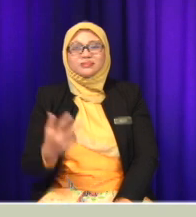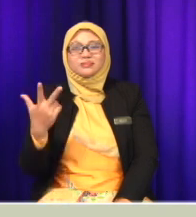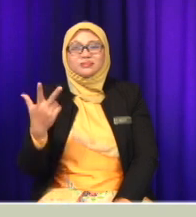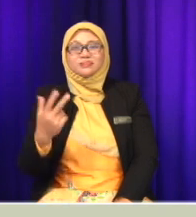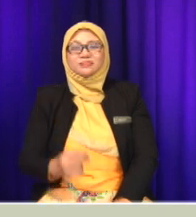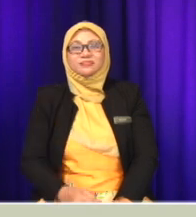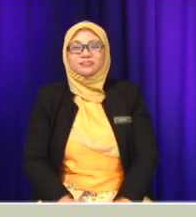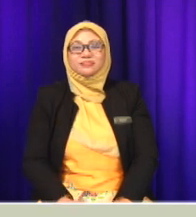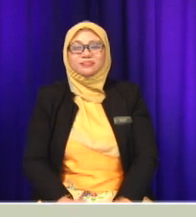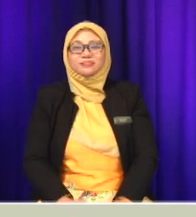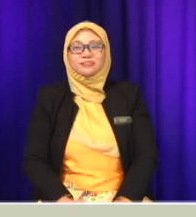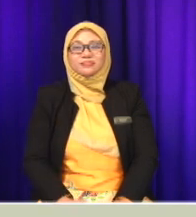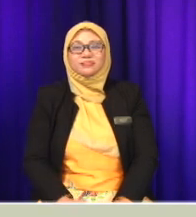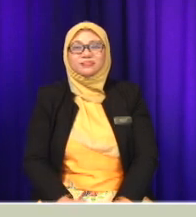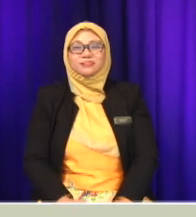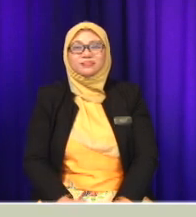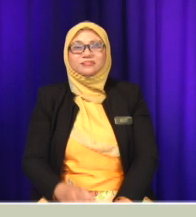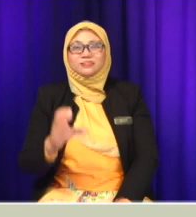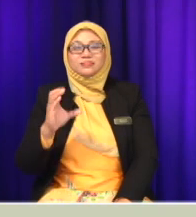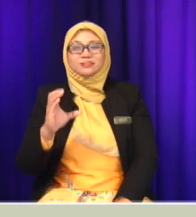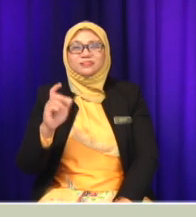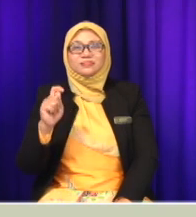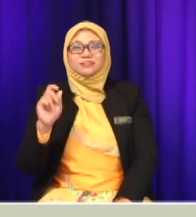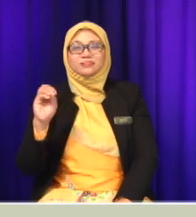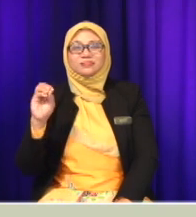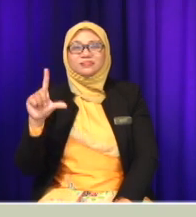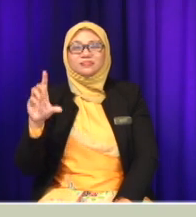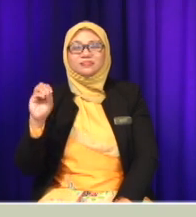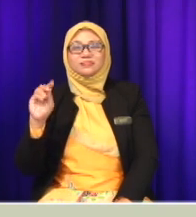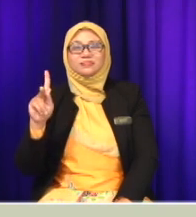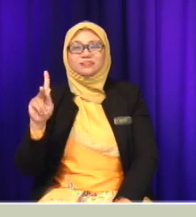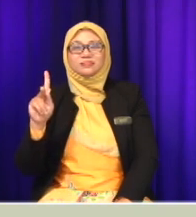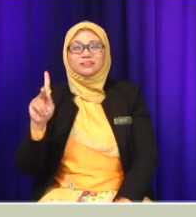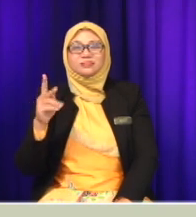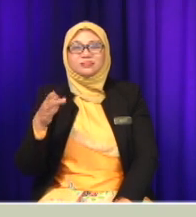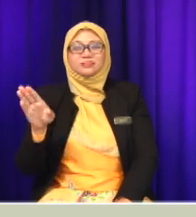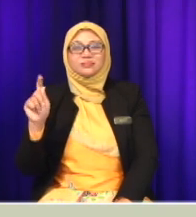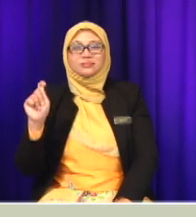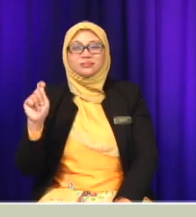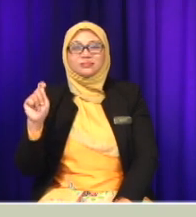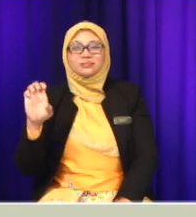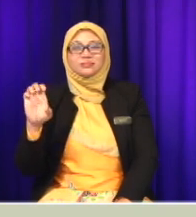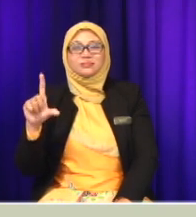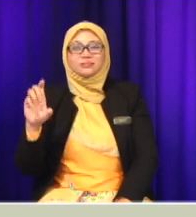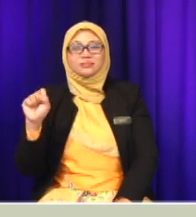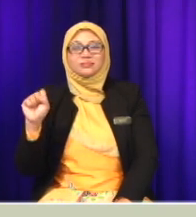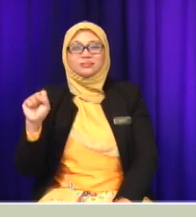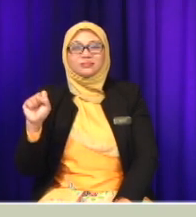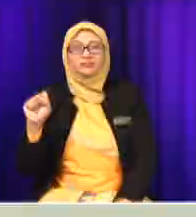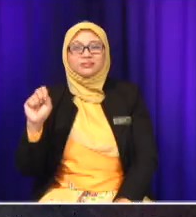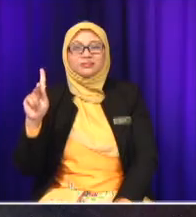ketiga yang c tolok teleskopik tolok teleskopik betul markah